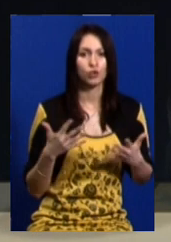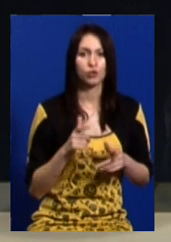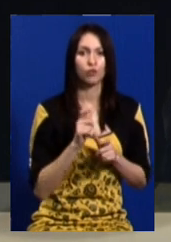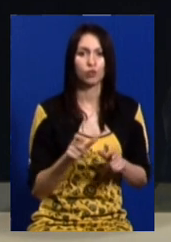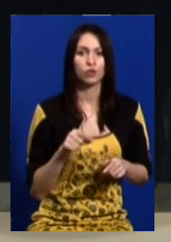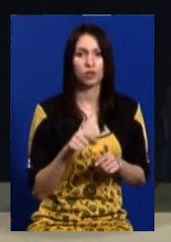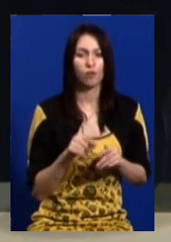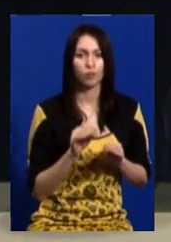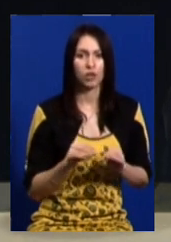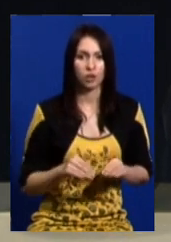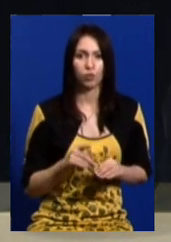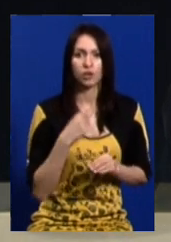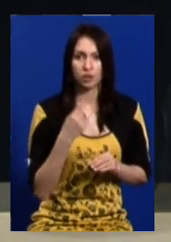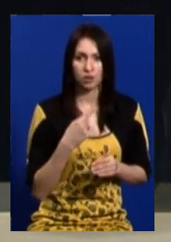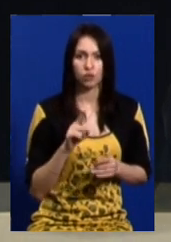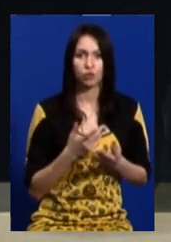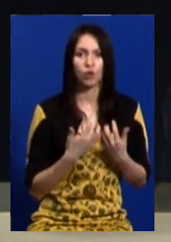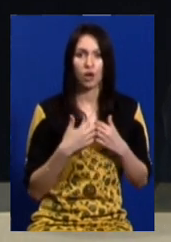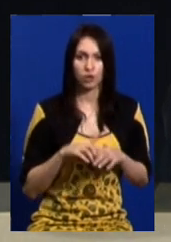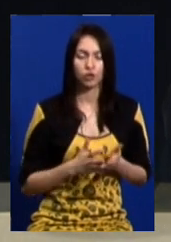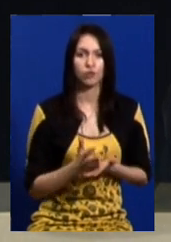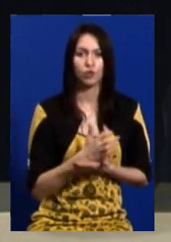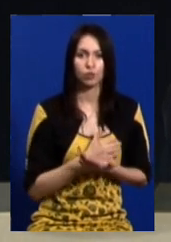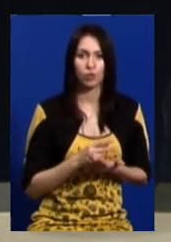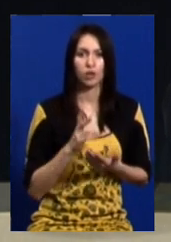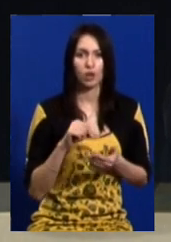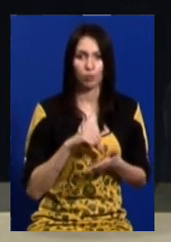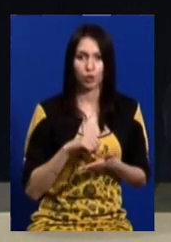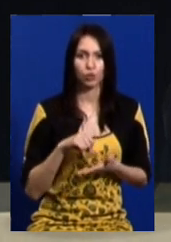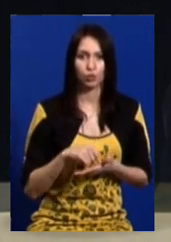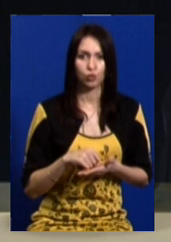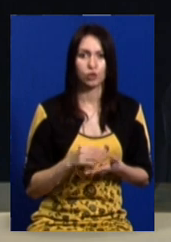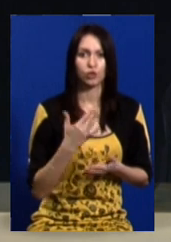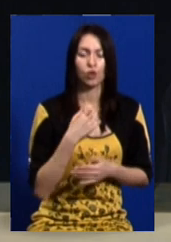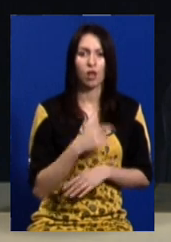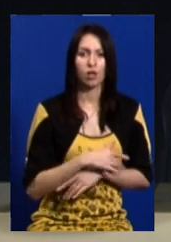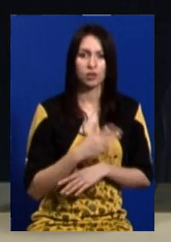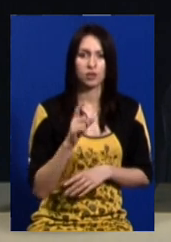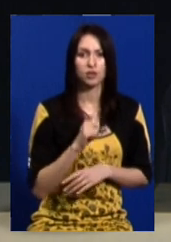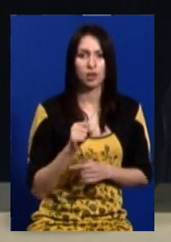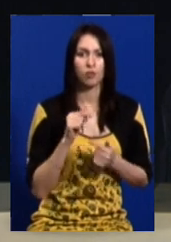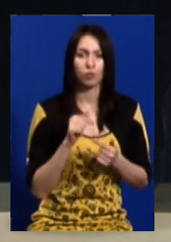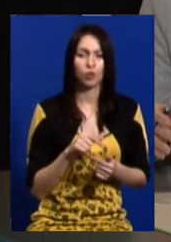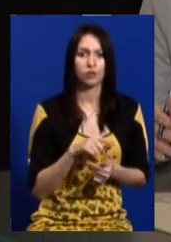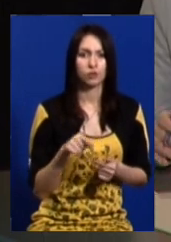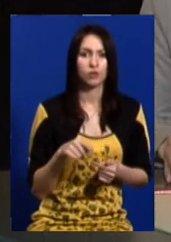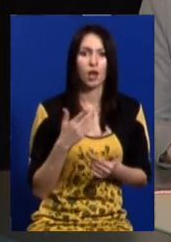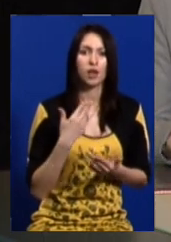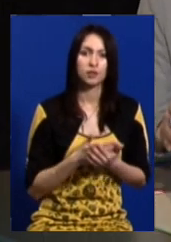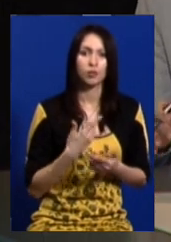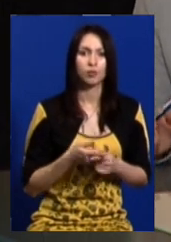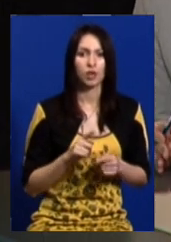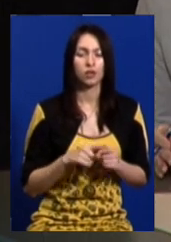от в протоколі є зазначено, що кількість зібраних присутніх, скільки голосувало за, проти, хто утримався. А якщо це, наприклад,